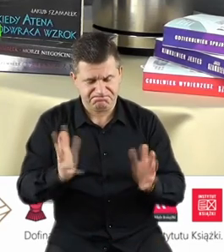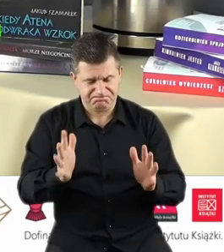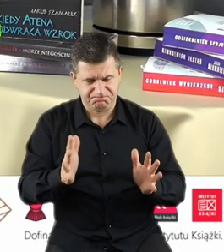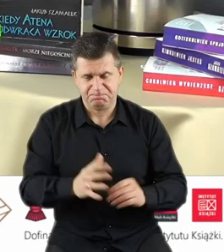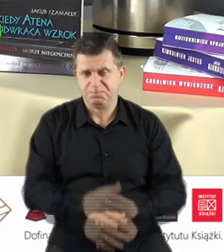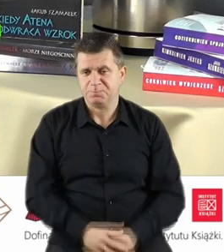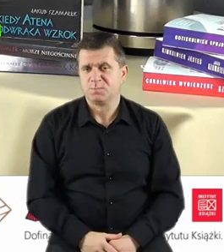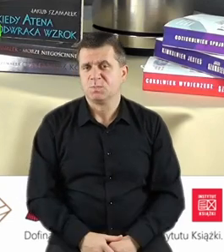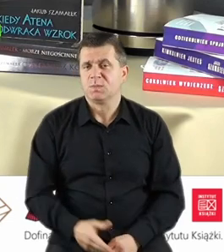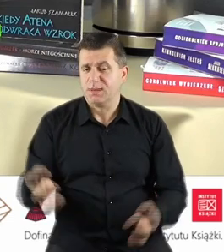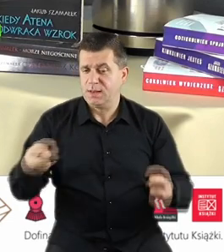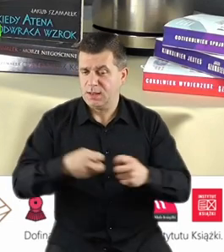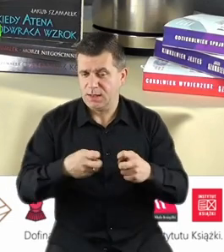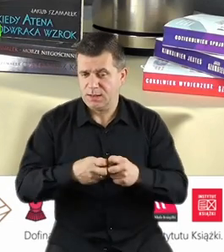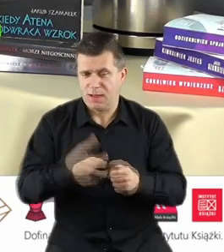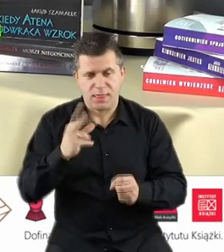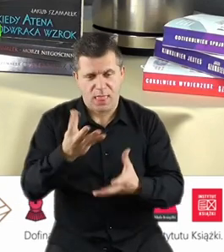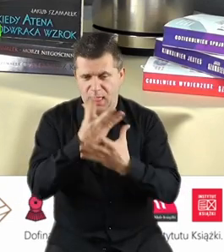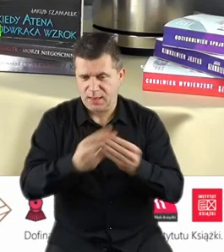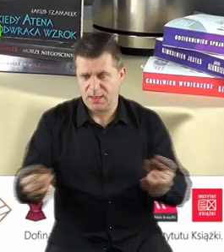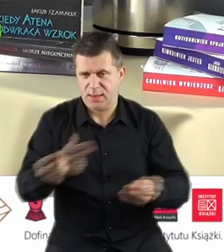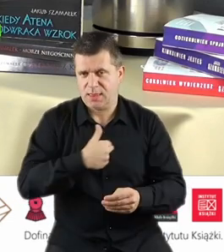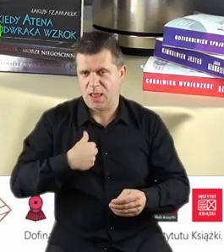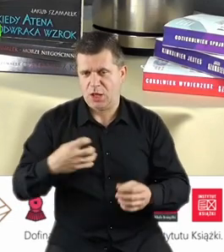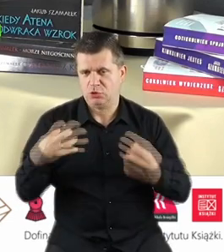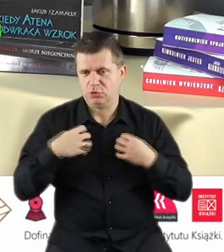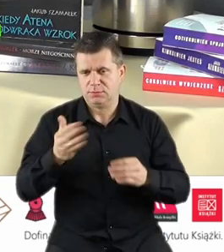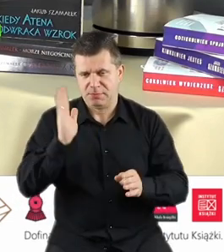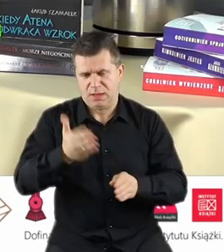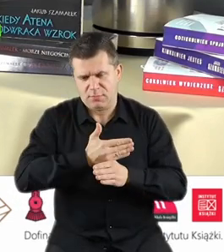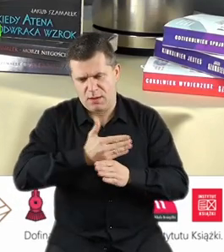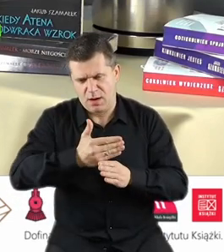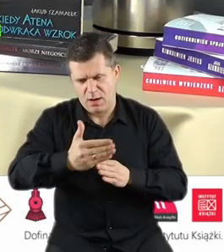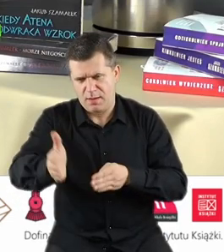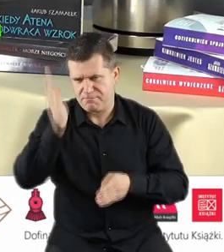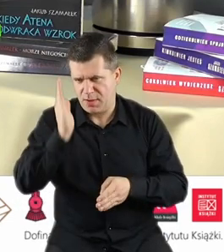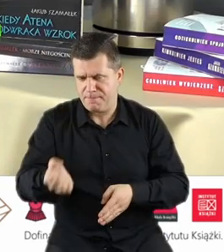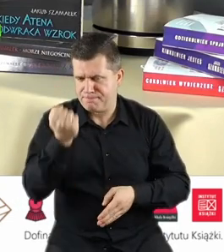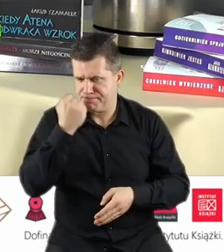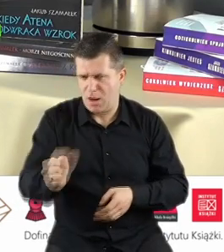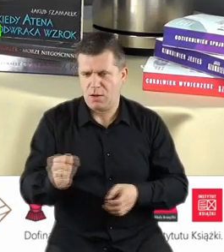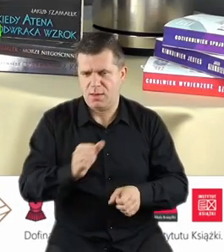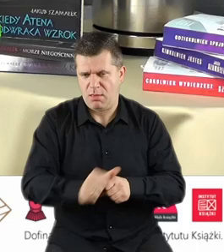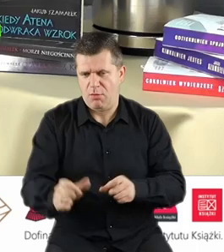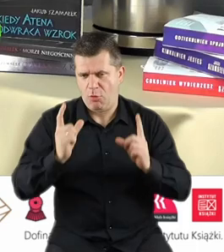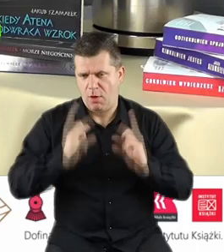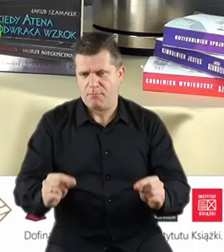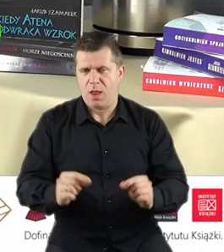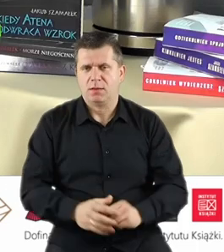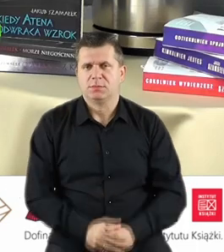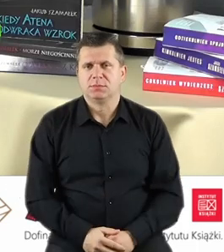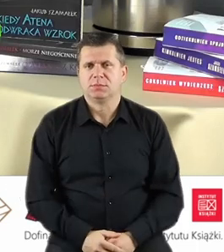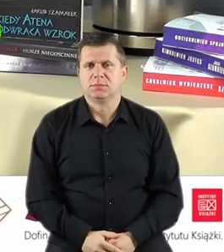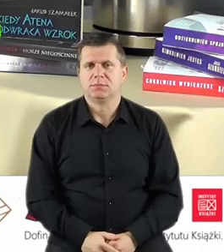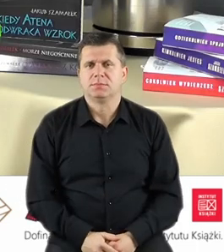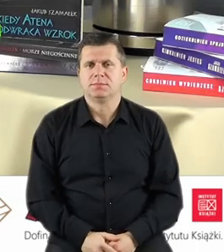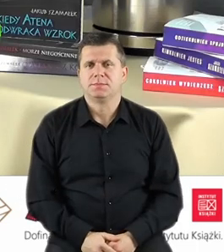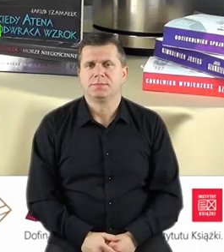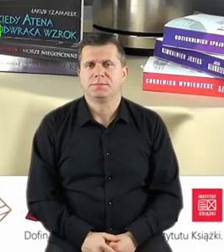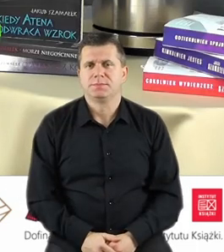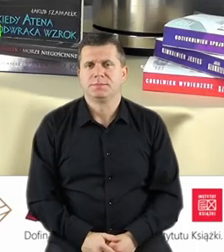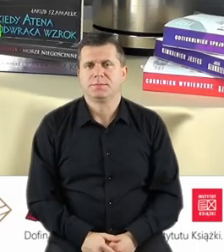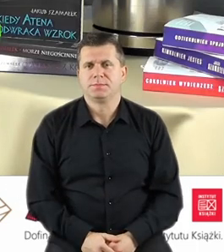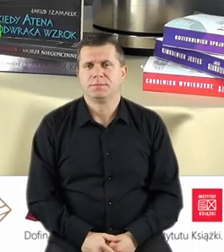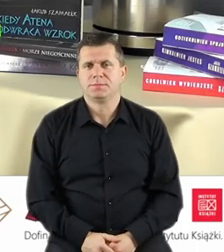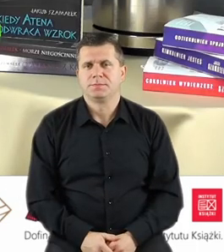I w związku z tym, że internet nie znika z naszego życia i będzie coraz bardziej obecny, a nie coraz mniej, to też niewątpliwie będzie coraz bardziej obecny